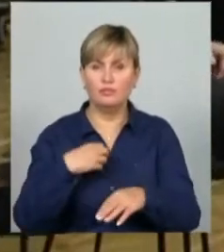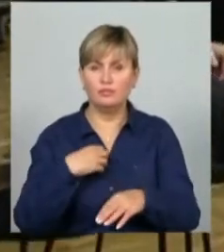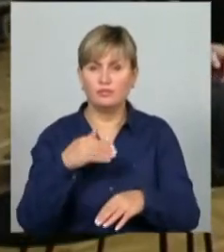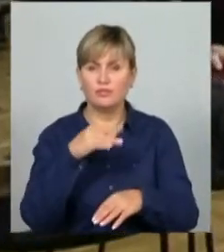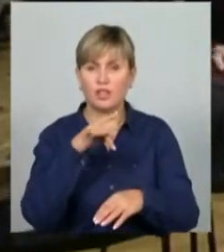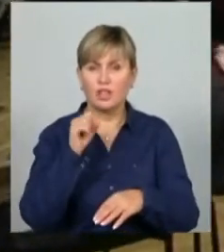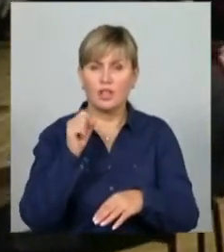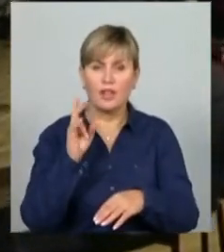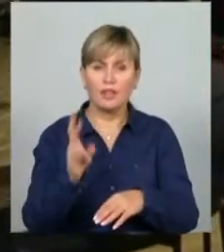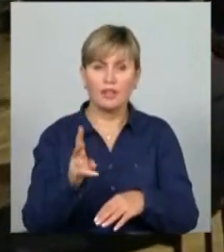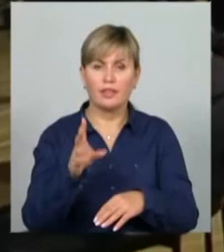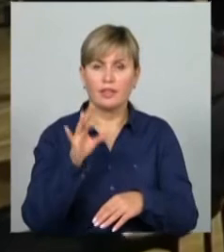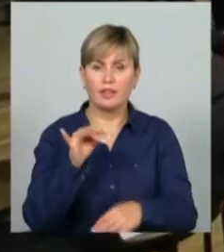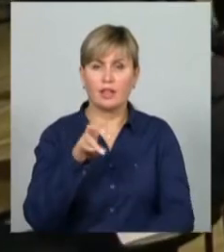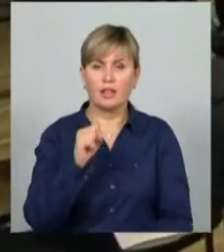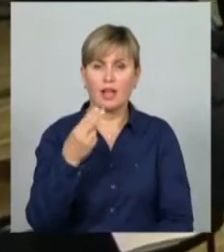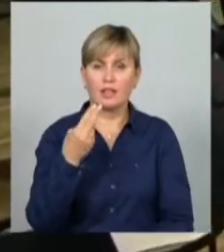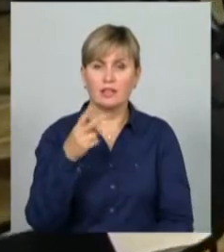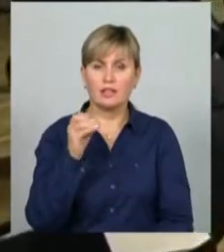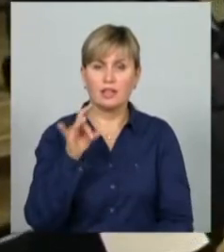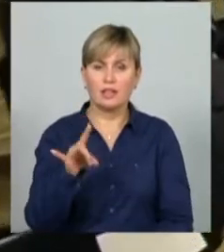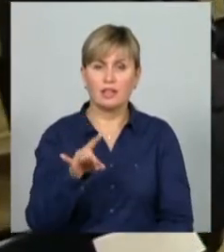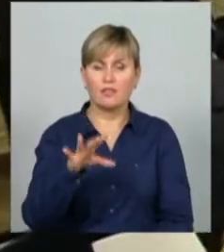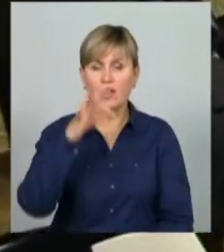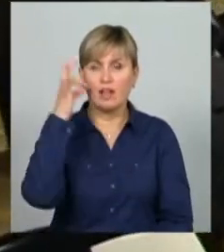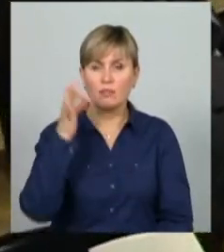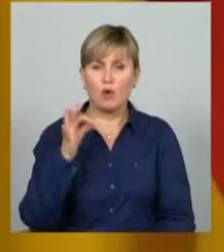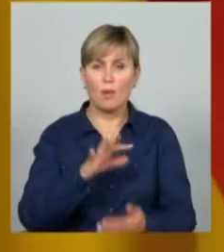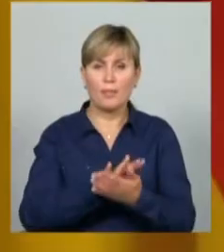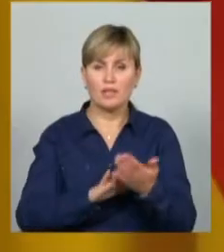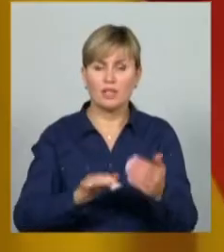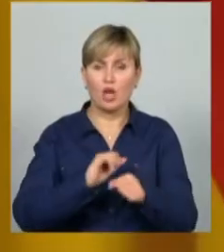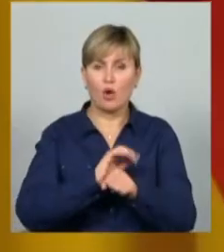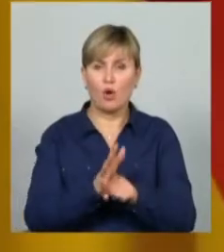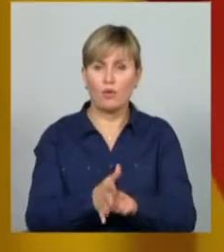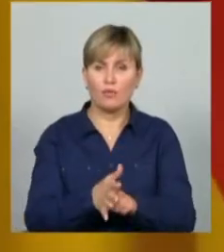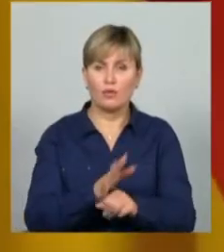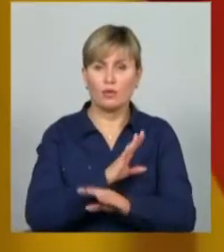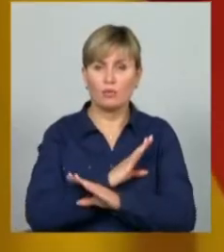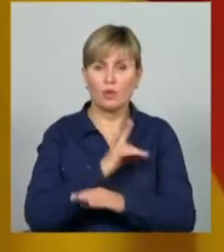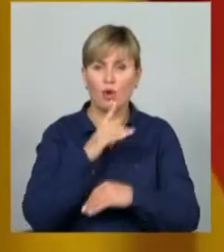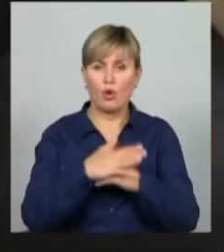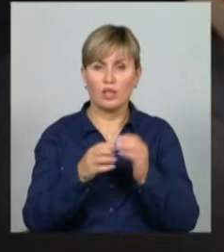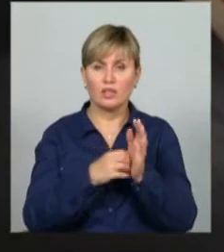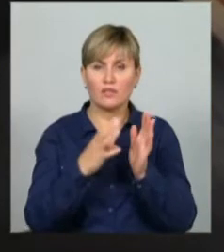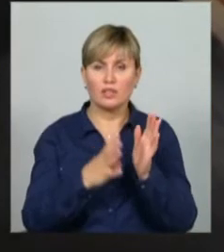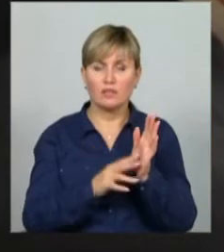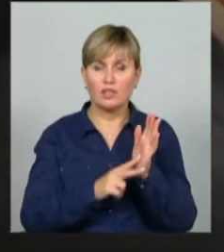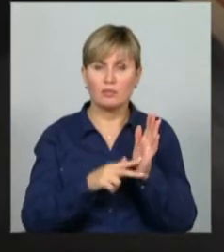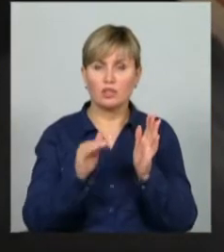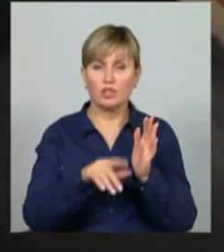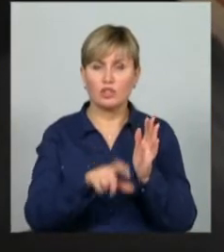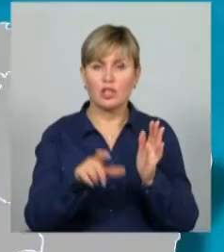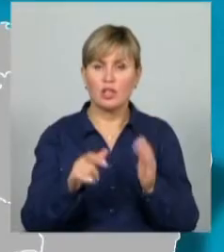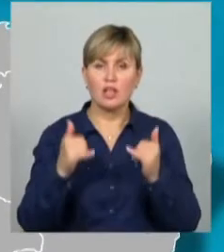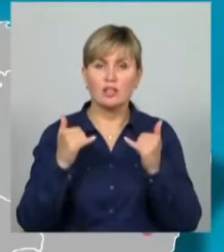Вальтером Штайнмайером и канцлером Ангелой Меркель. В Германии от последствий COVID-19 скончались около 80 тысяч человек. На